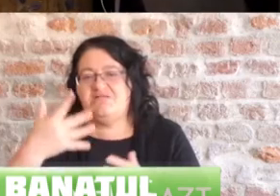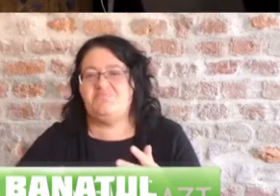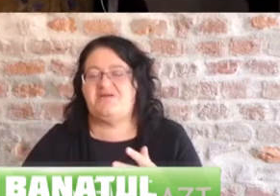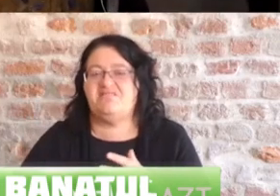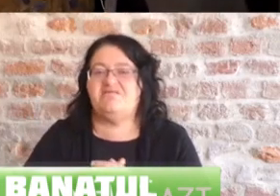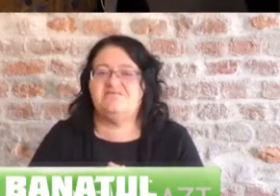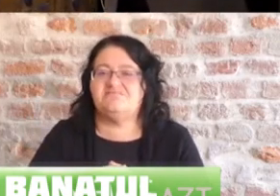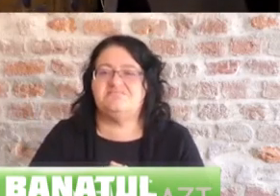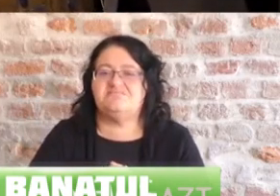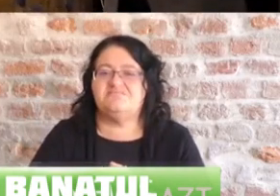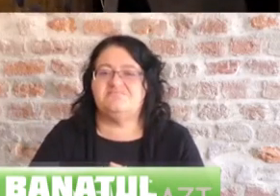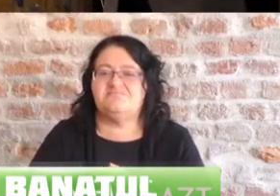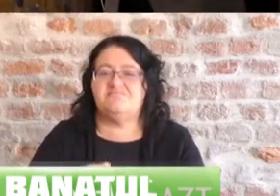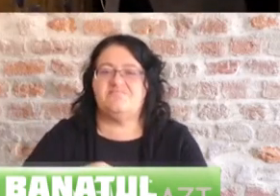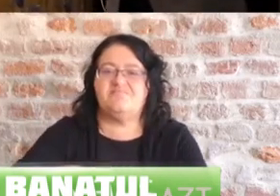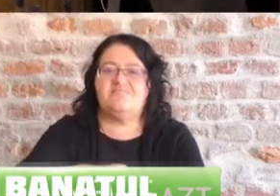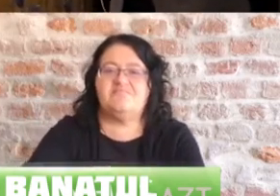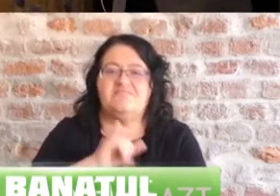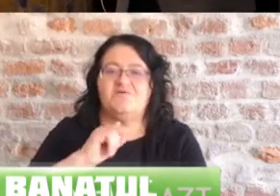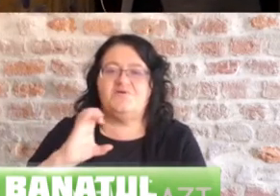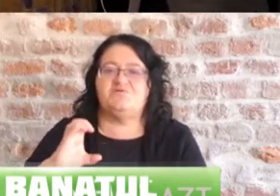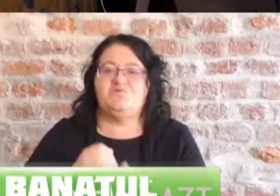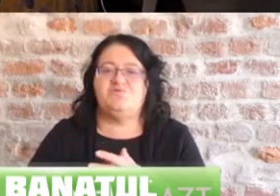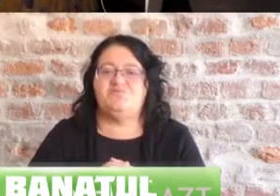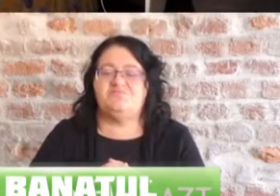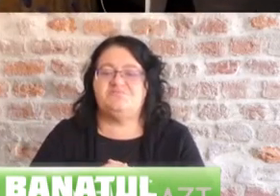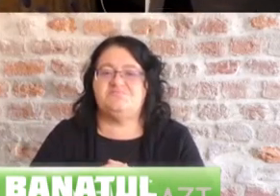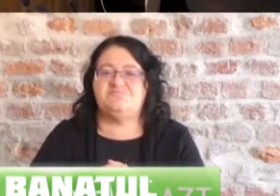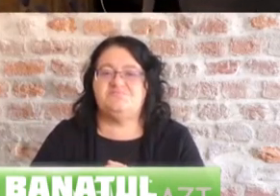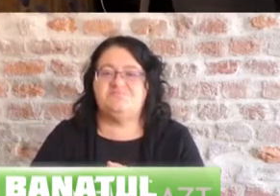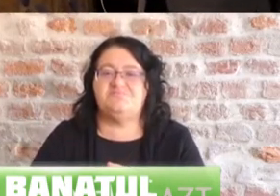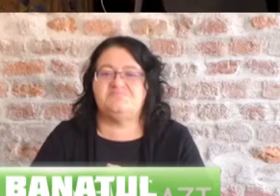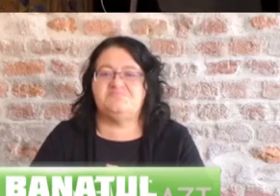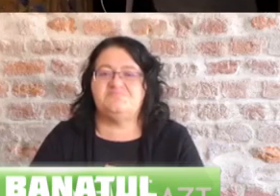Nu sunt, da. Arhitect Ioana Cioclu.